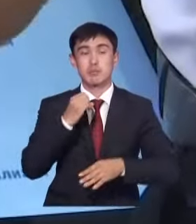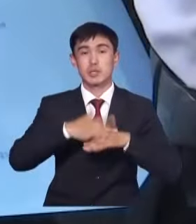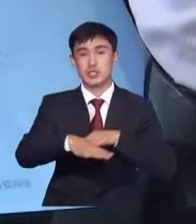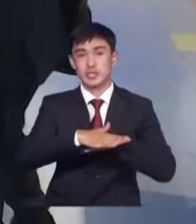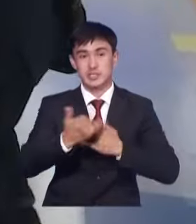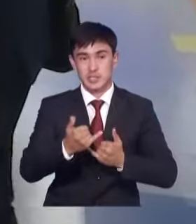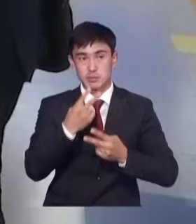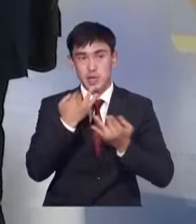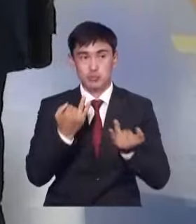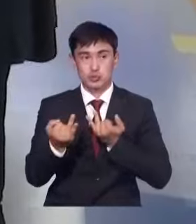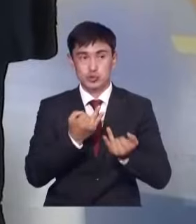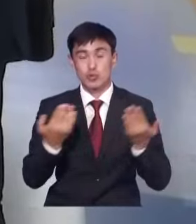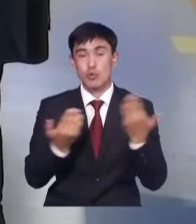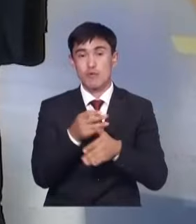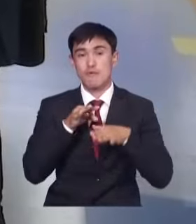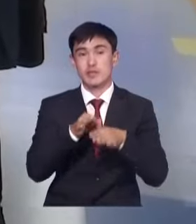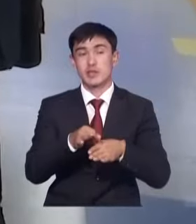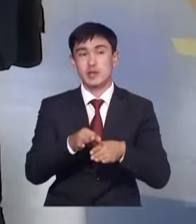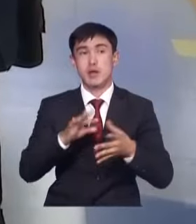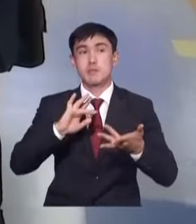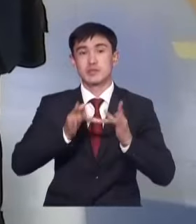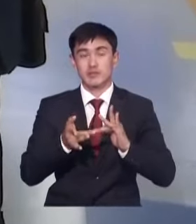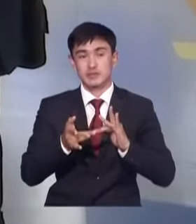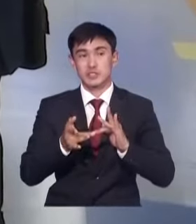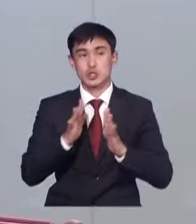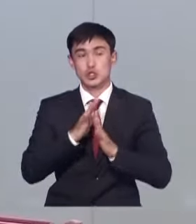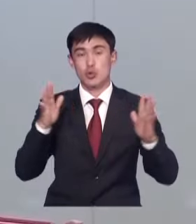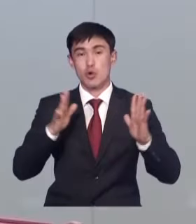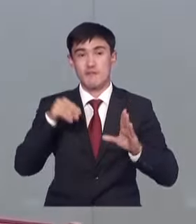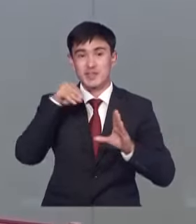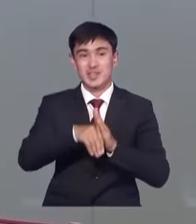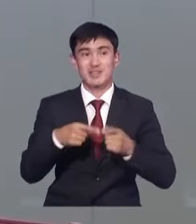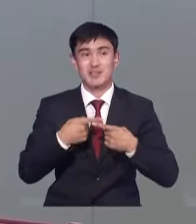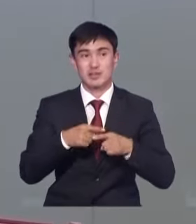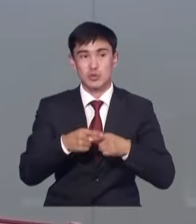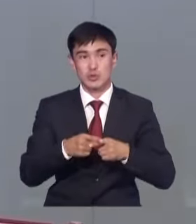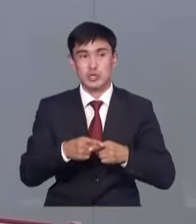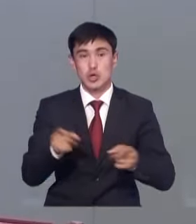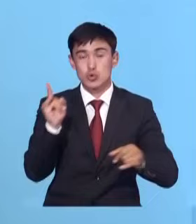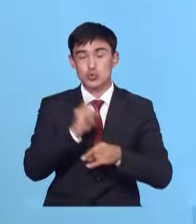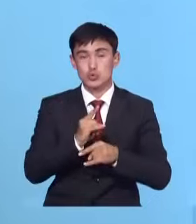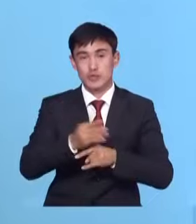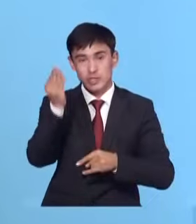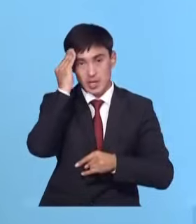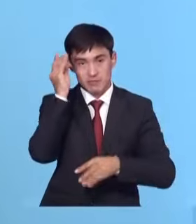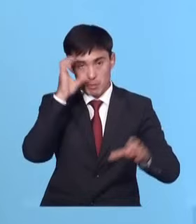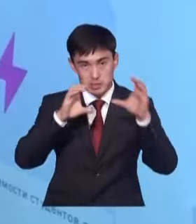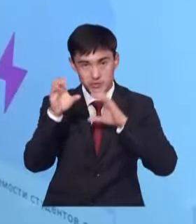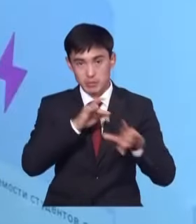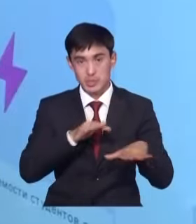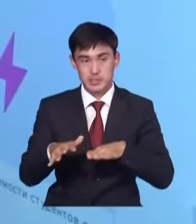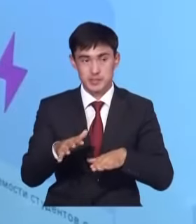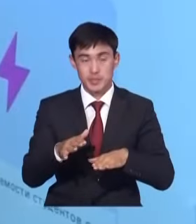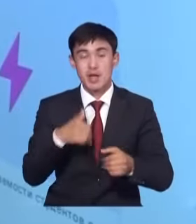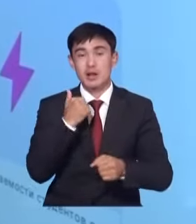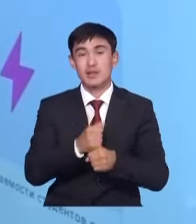площадок. Здесь были обсуждены нововведения в мире цифровизации и широкое внедрение технологий искусственного интеллекта в образовательный процесс.